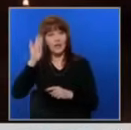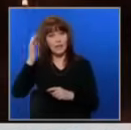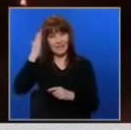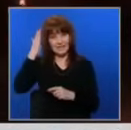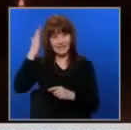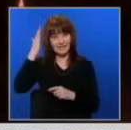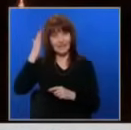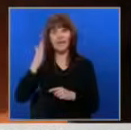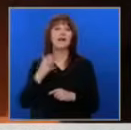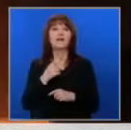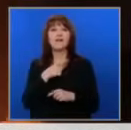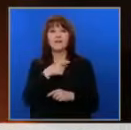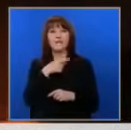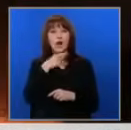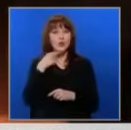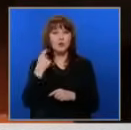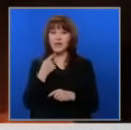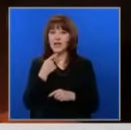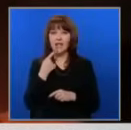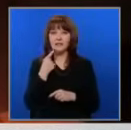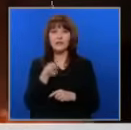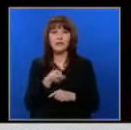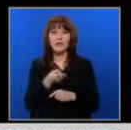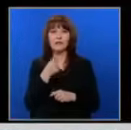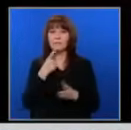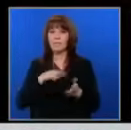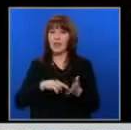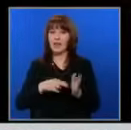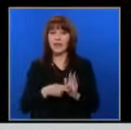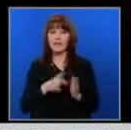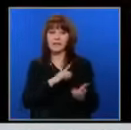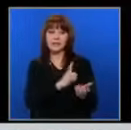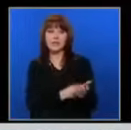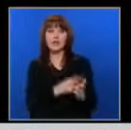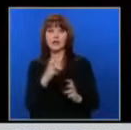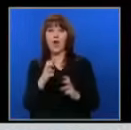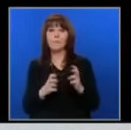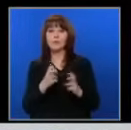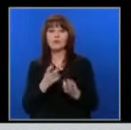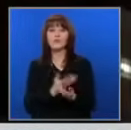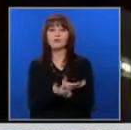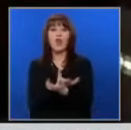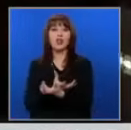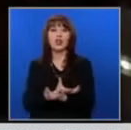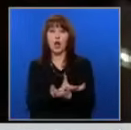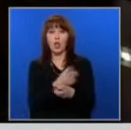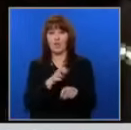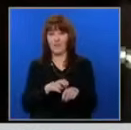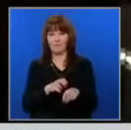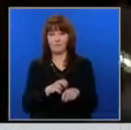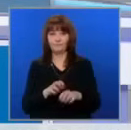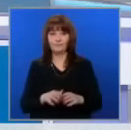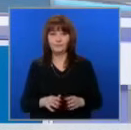на Русия Сергей Шойгу заяви, че страната планира да засили производството на дронове.